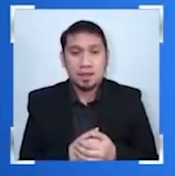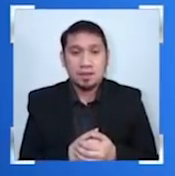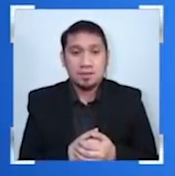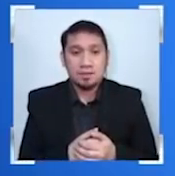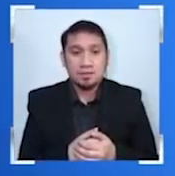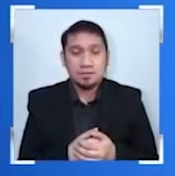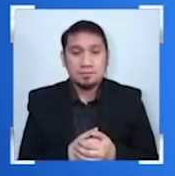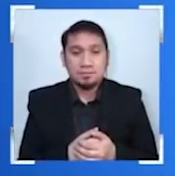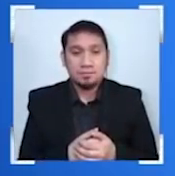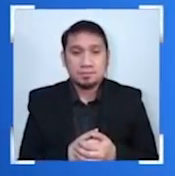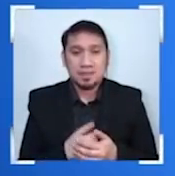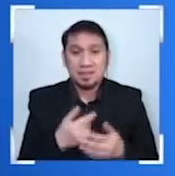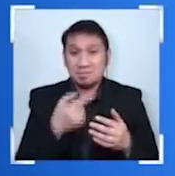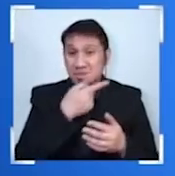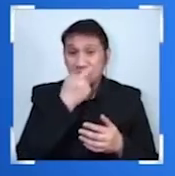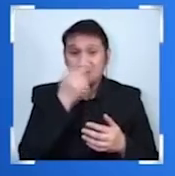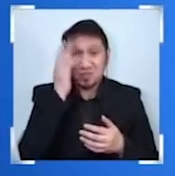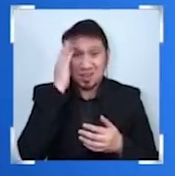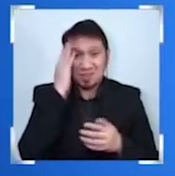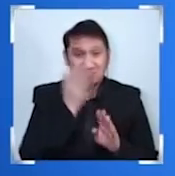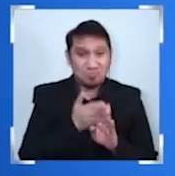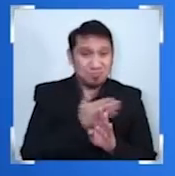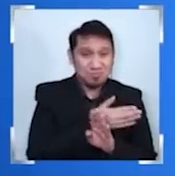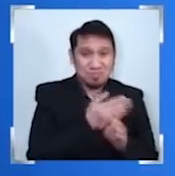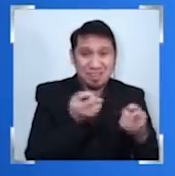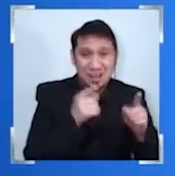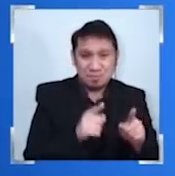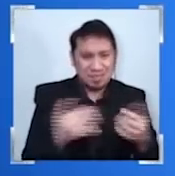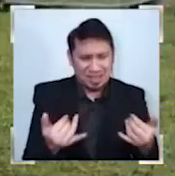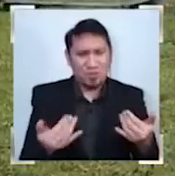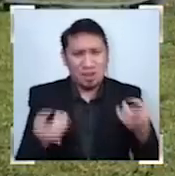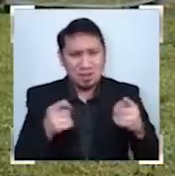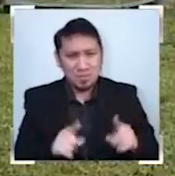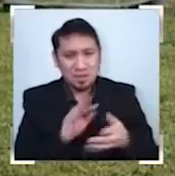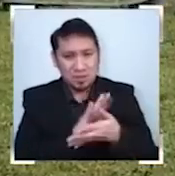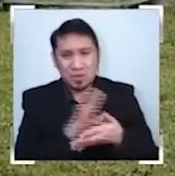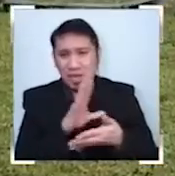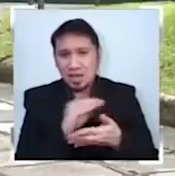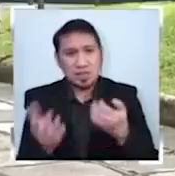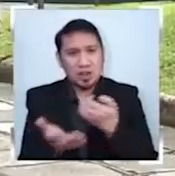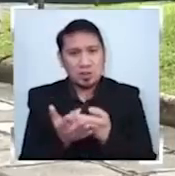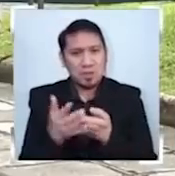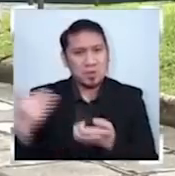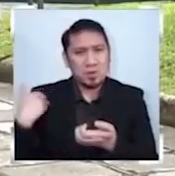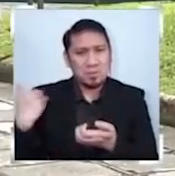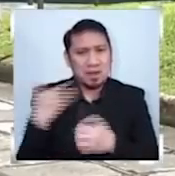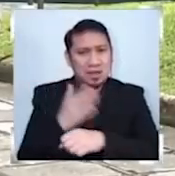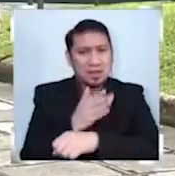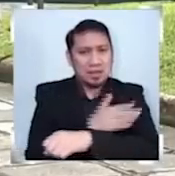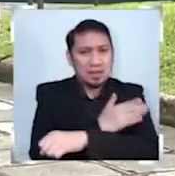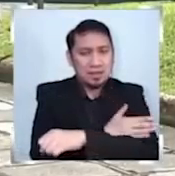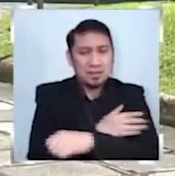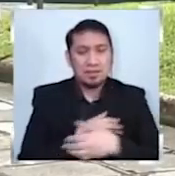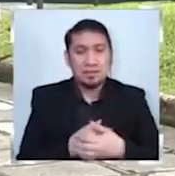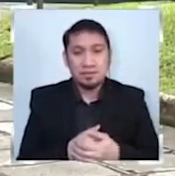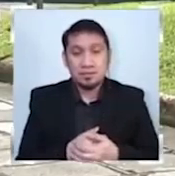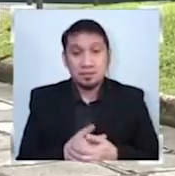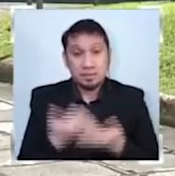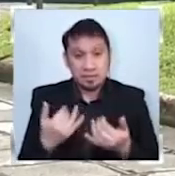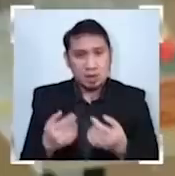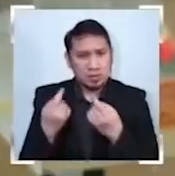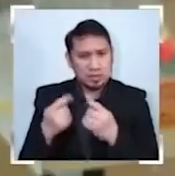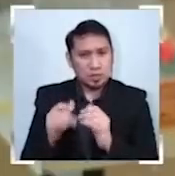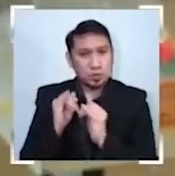tayo sa pandemic at medyo hirap po ang ating ekonomiya. Sinisika pa namin kunin ang DepEd tungkol dito.